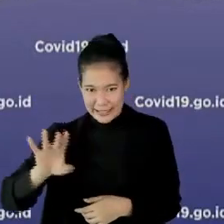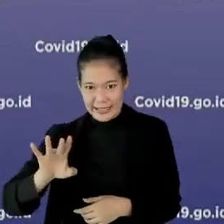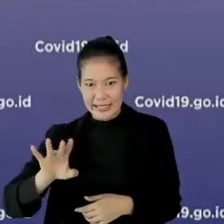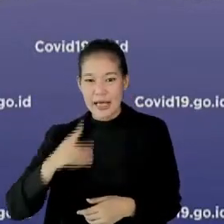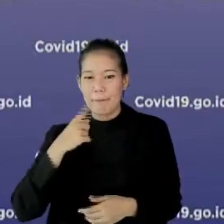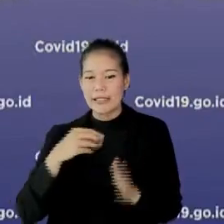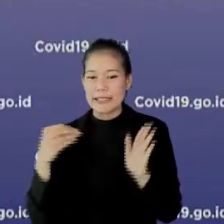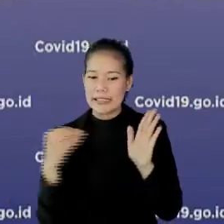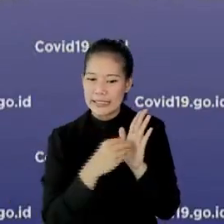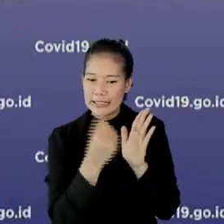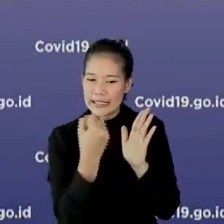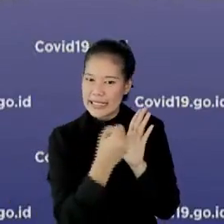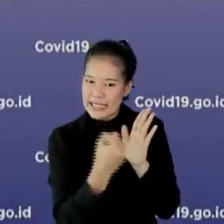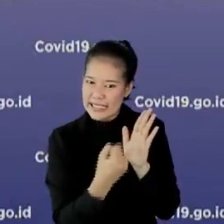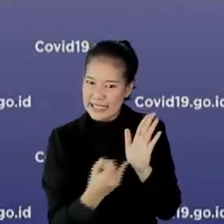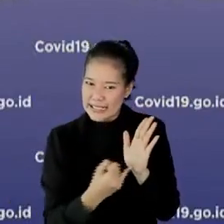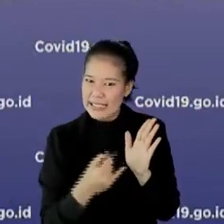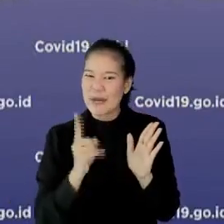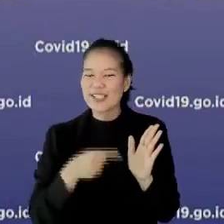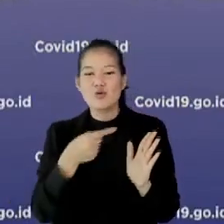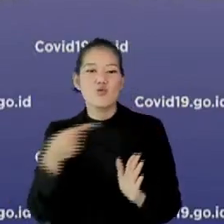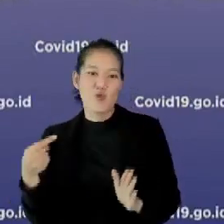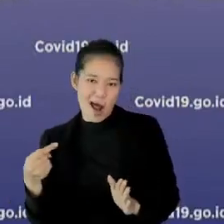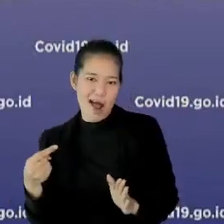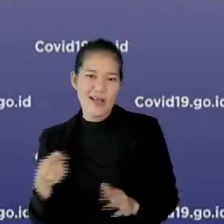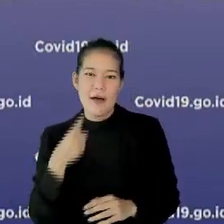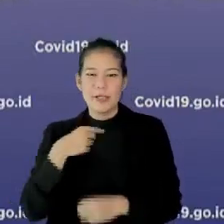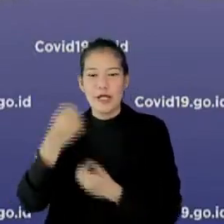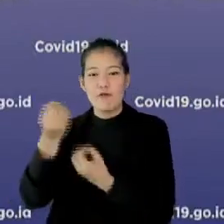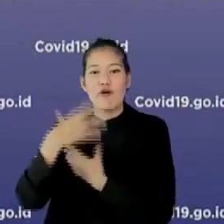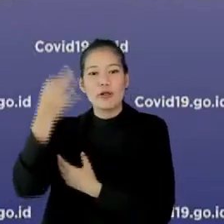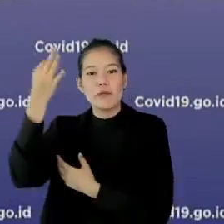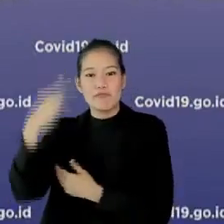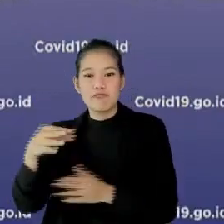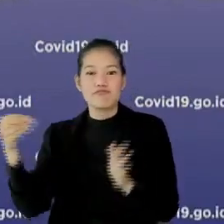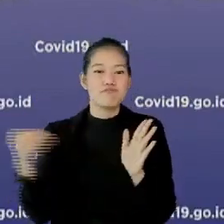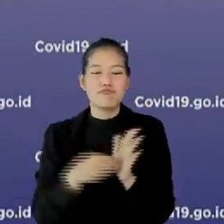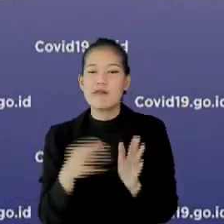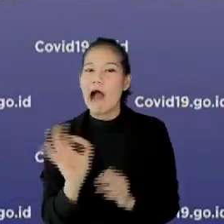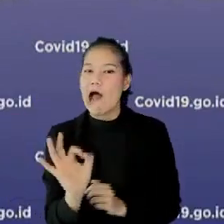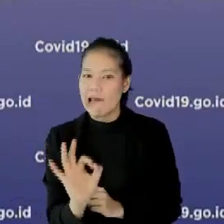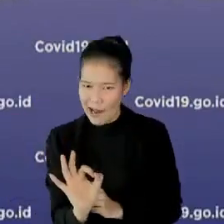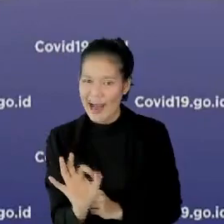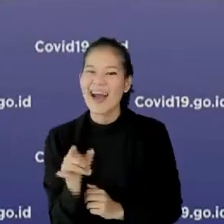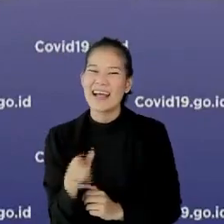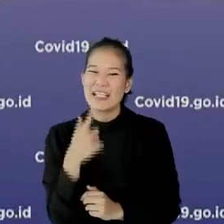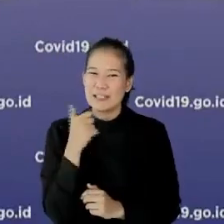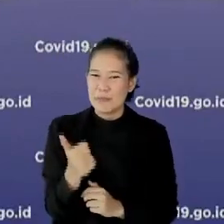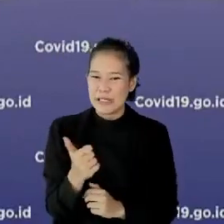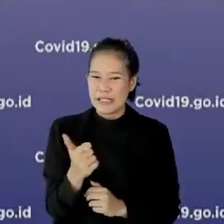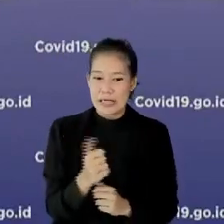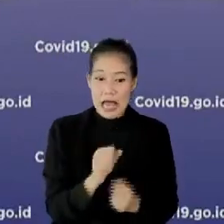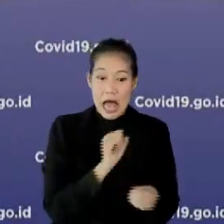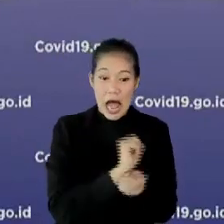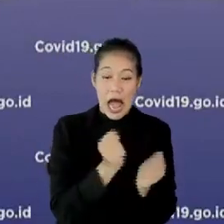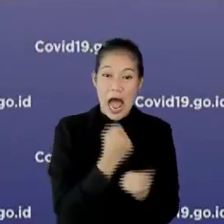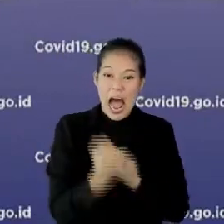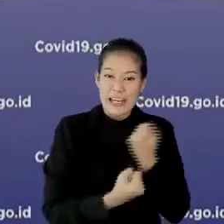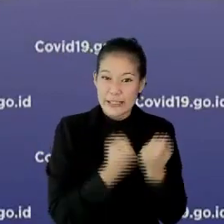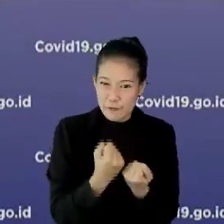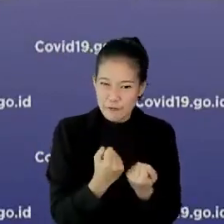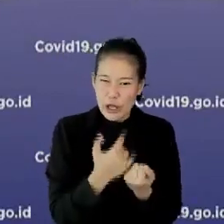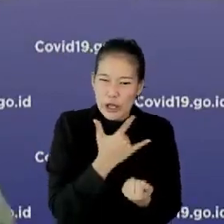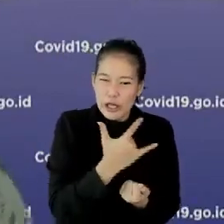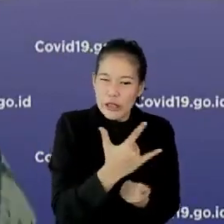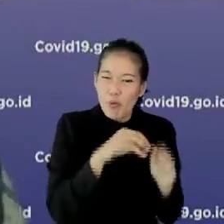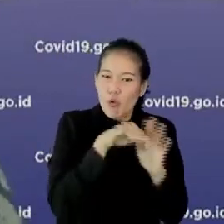pengisiannya belum baik. Jadi mereka nginput kasus ngupdate sembuh atau meninggalnya tidak dilakukan. Jadi kesannya jumlah kasus aktif itu tidak